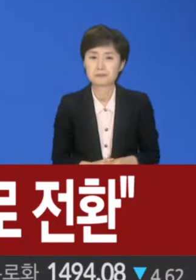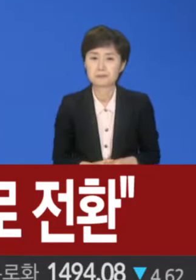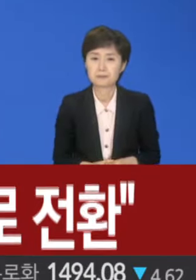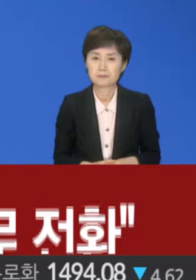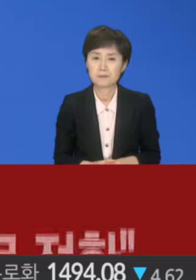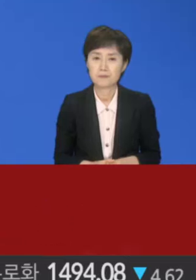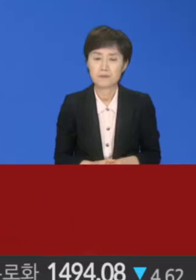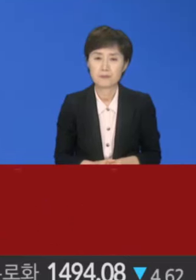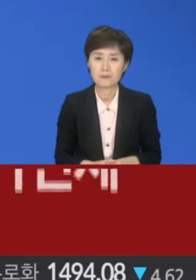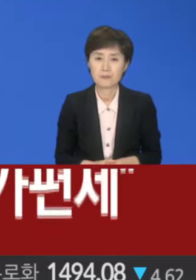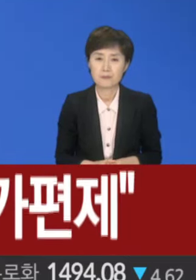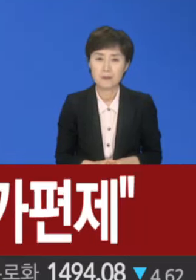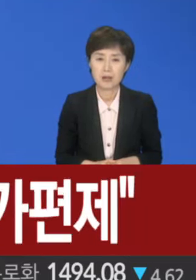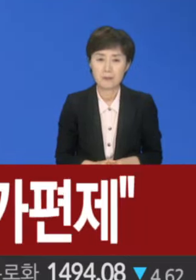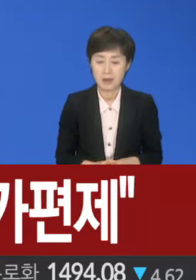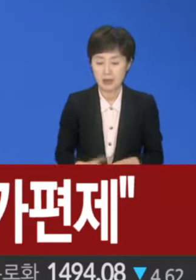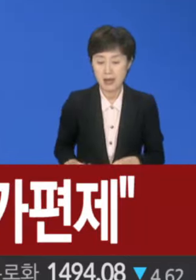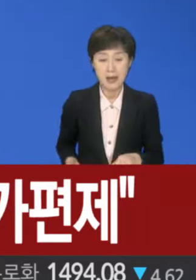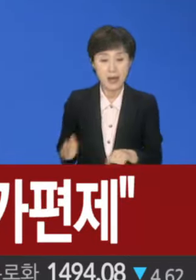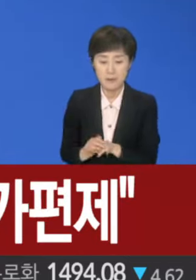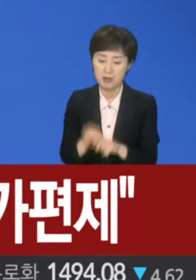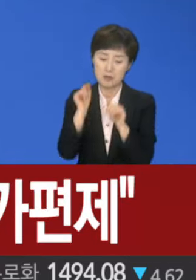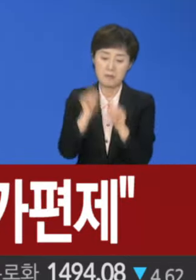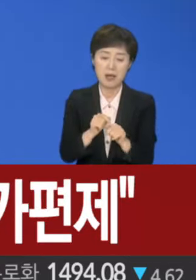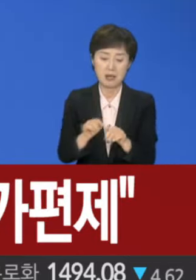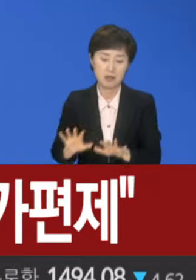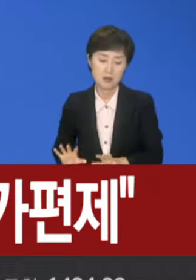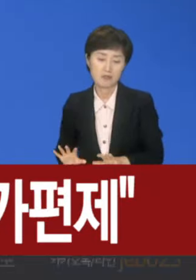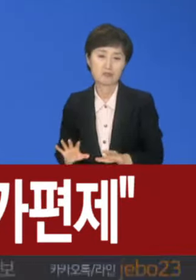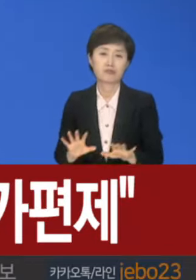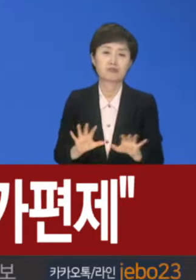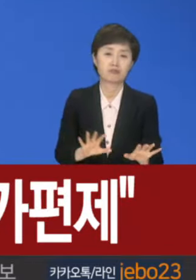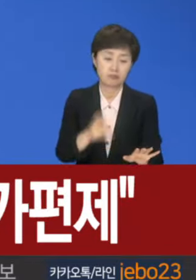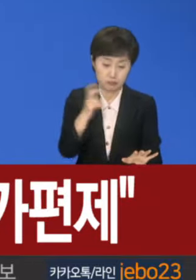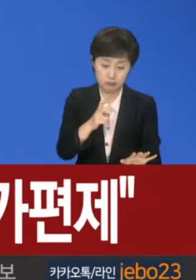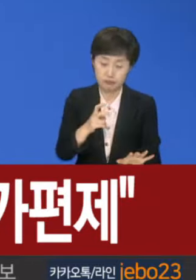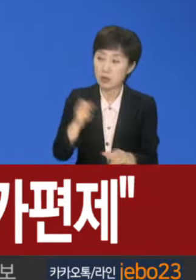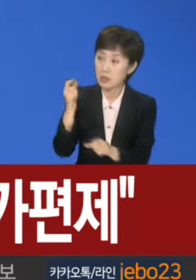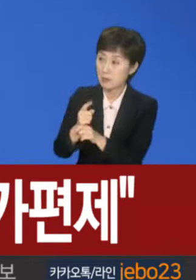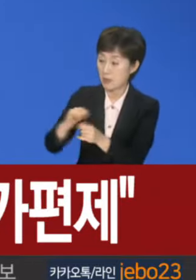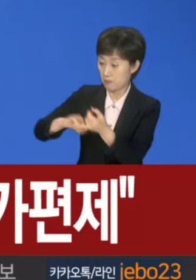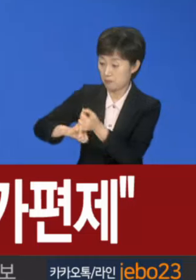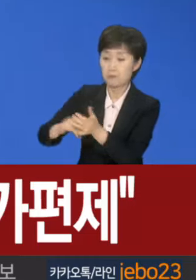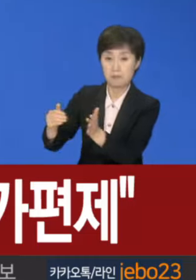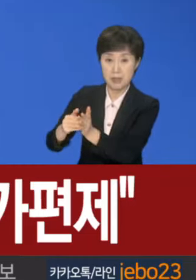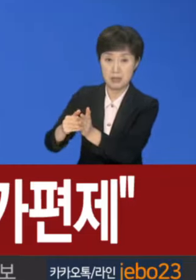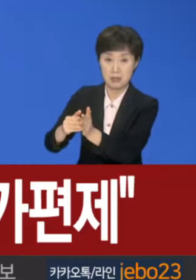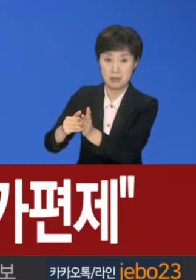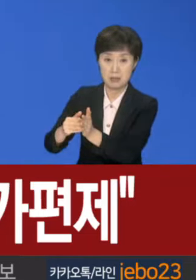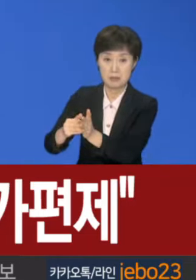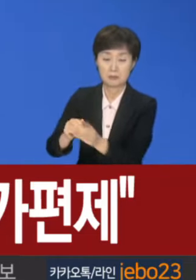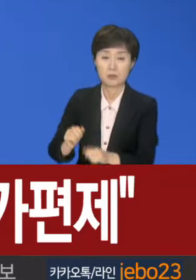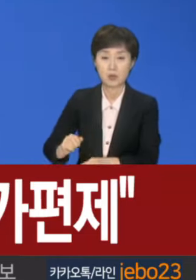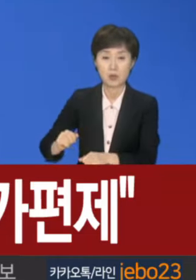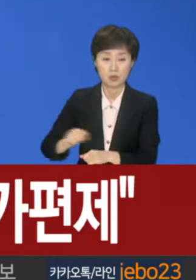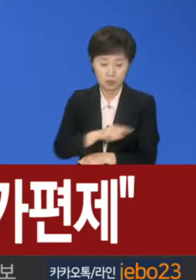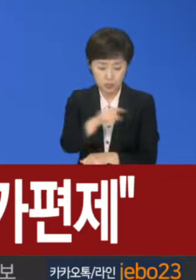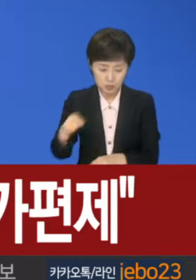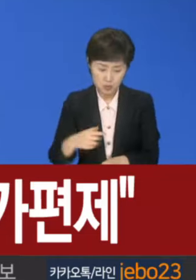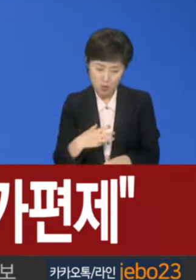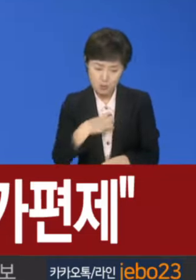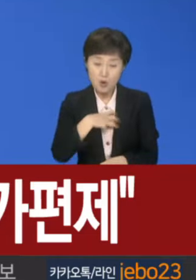수면으로 내려가서 바둑판식으로 수색하라는 지시는 소방과 협의된 수색 지침대로 군사 교범상